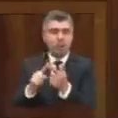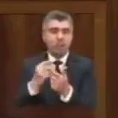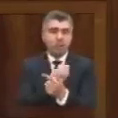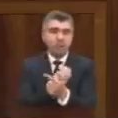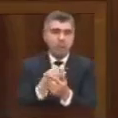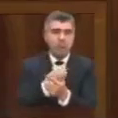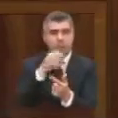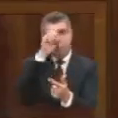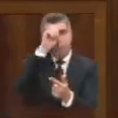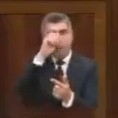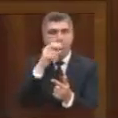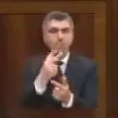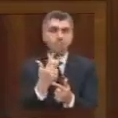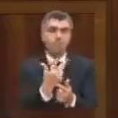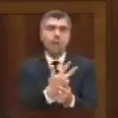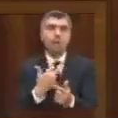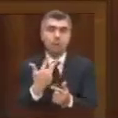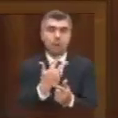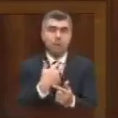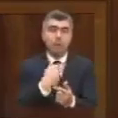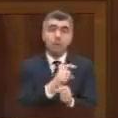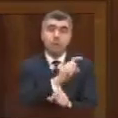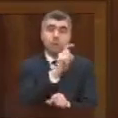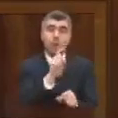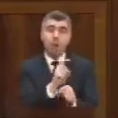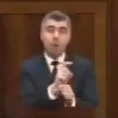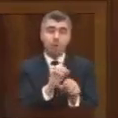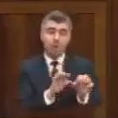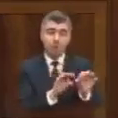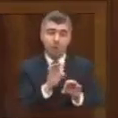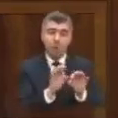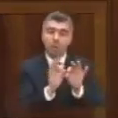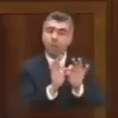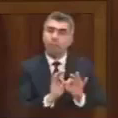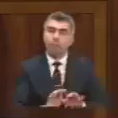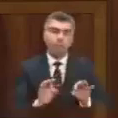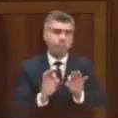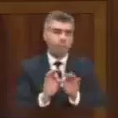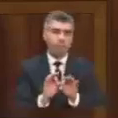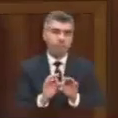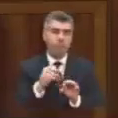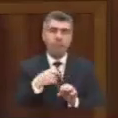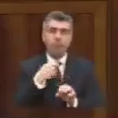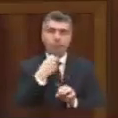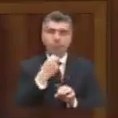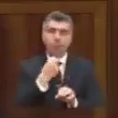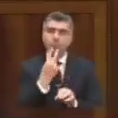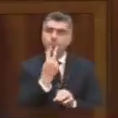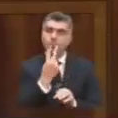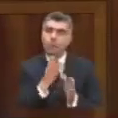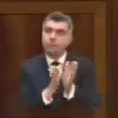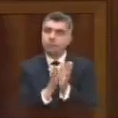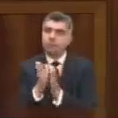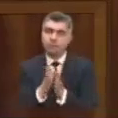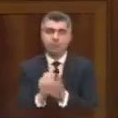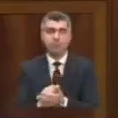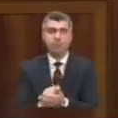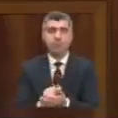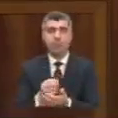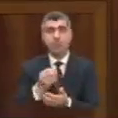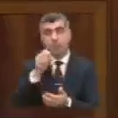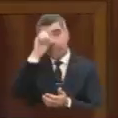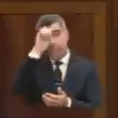والصحية والطاقية، هذا كنسولكم عليه لأن باقي ما جانا حتى شي إجراء. أنا غنتكلم بجوج الحوايج، الأمن الطاقي والأمن الغذائي. فيما يتعلق بالأمن